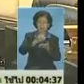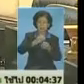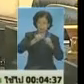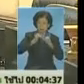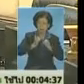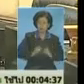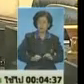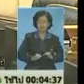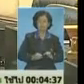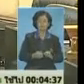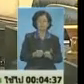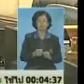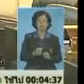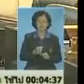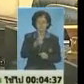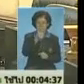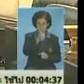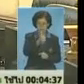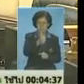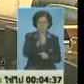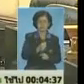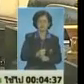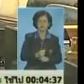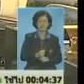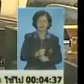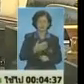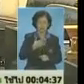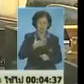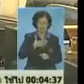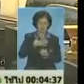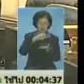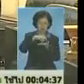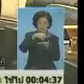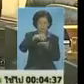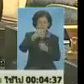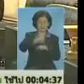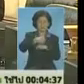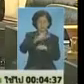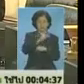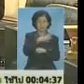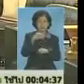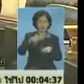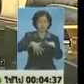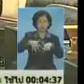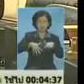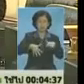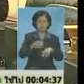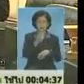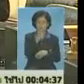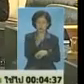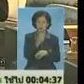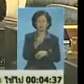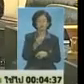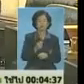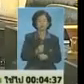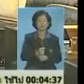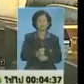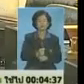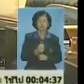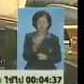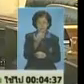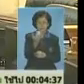ริเริ่มผมเรียนว่าเป็นเรื่องดีผมอยากจะเรียนท่านประธานและพี่น้องประชาชนที่ดูการถ่ายทอดสดและโดยเฉพ